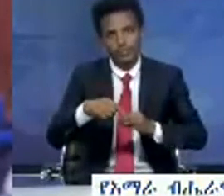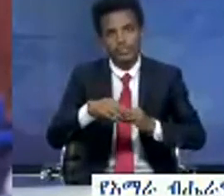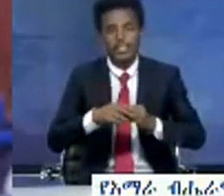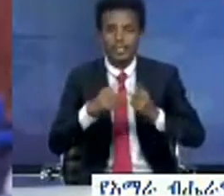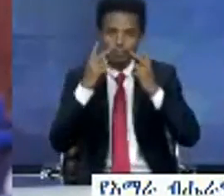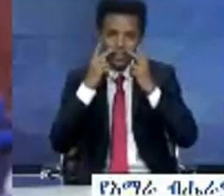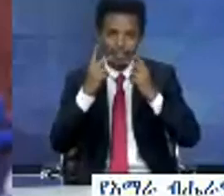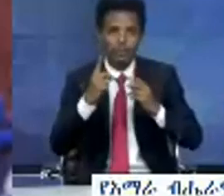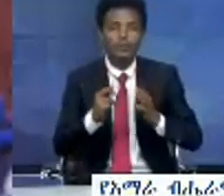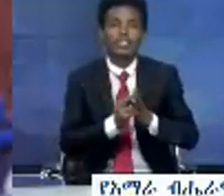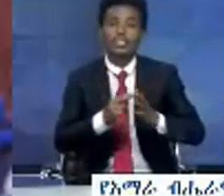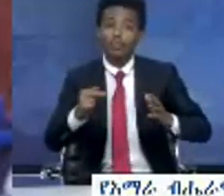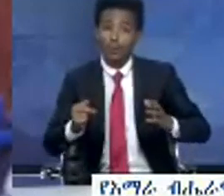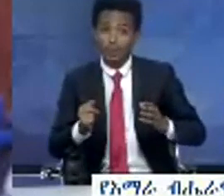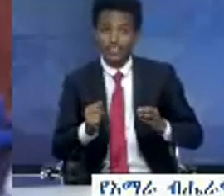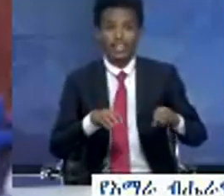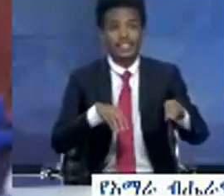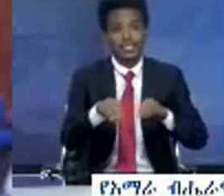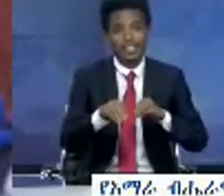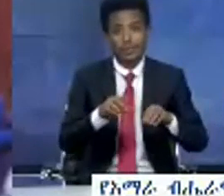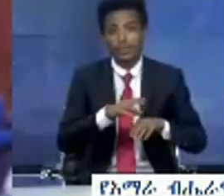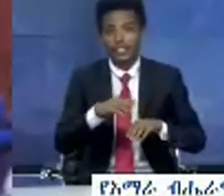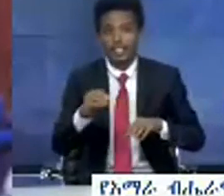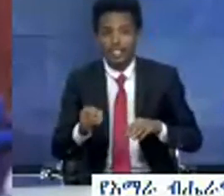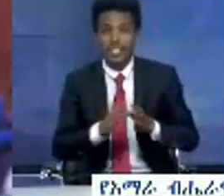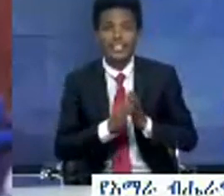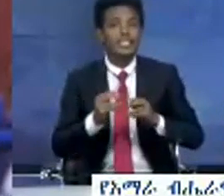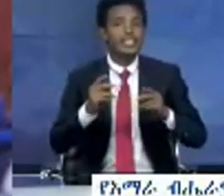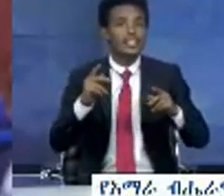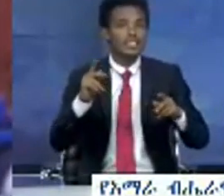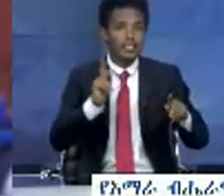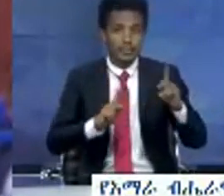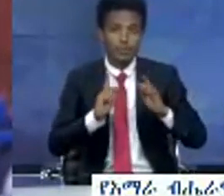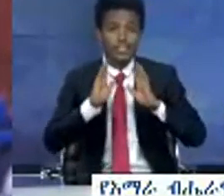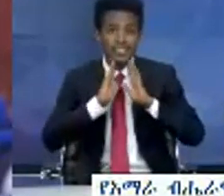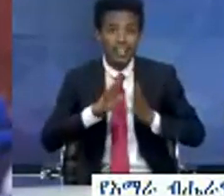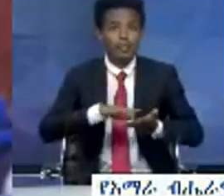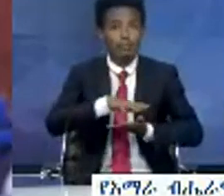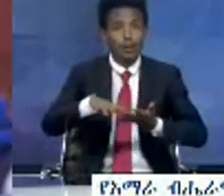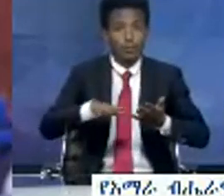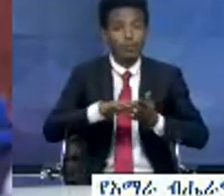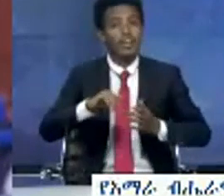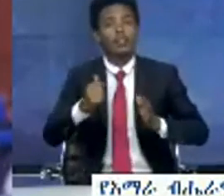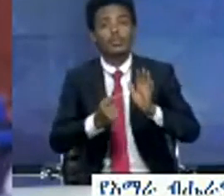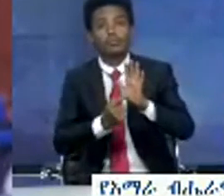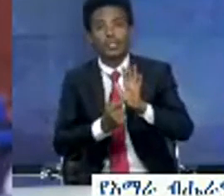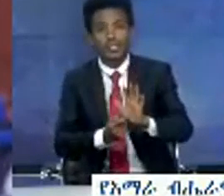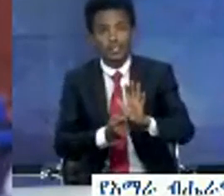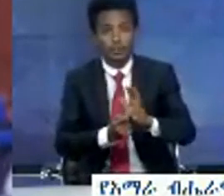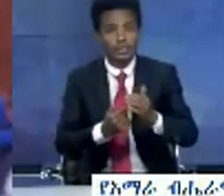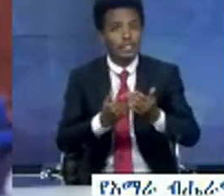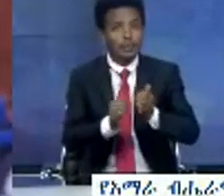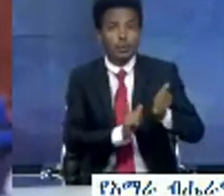የሚታዩ ህገወጥ እንቅስቃሴዎችና የህዝቡን ሰላም የሚያውኩ ተግባራትና ሌሎች ምልክቶች ከወዲሁ